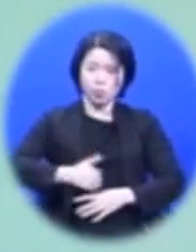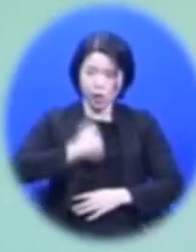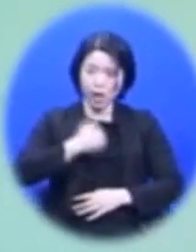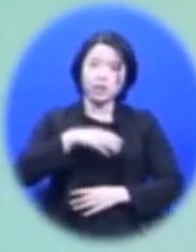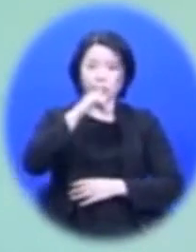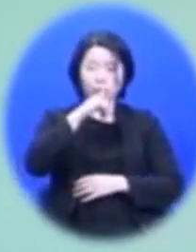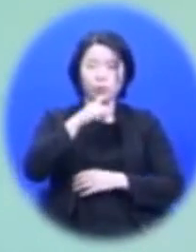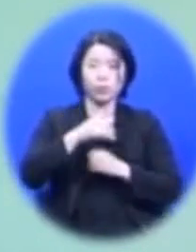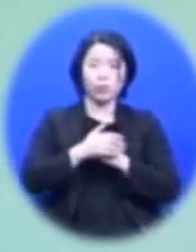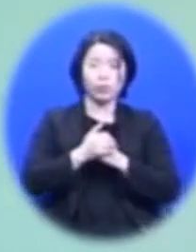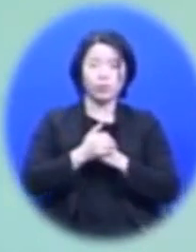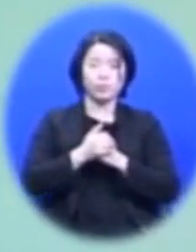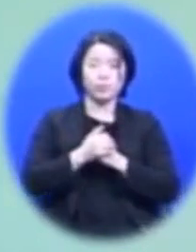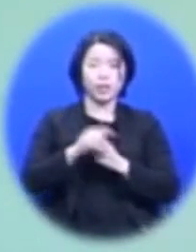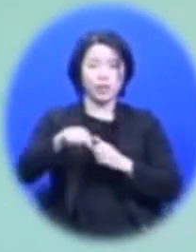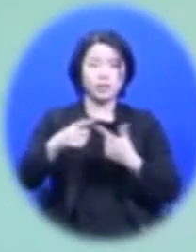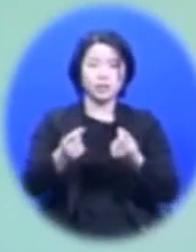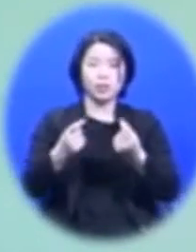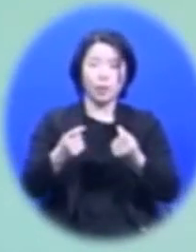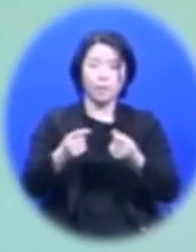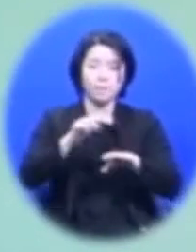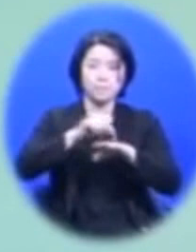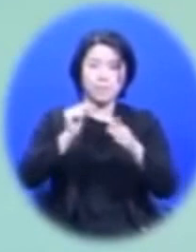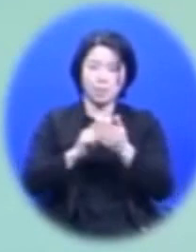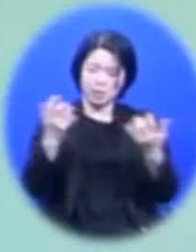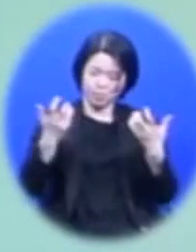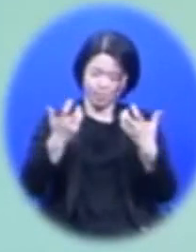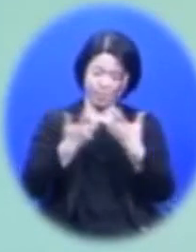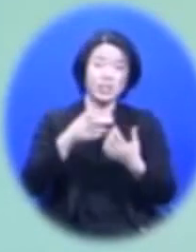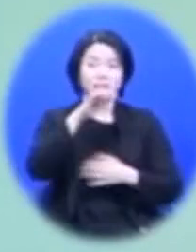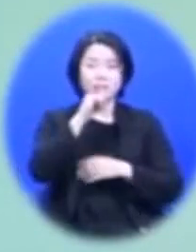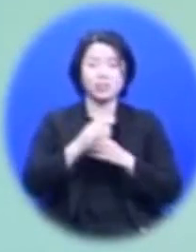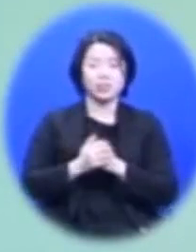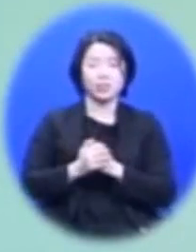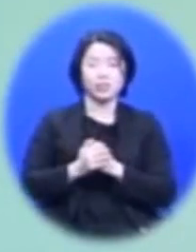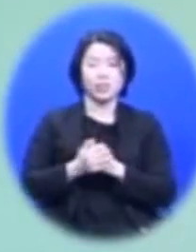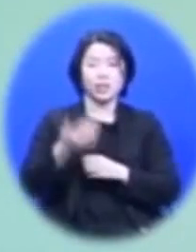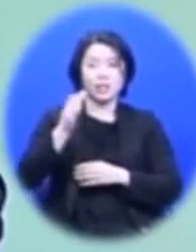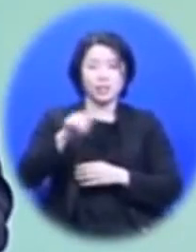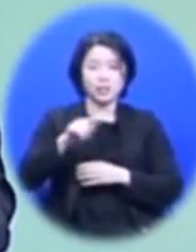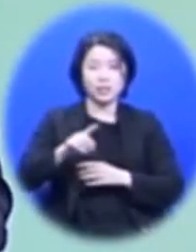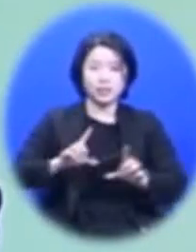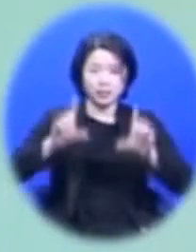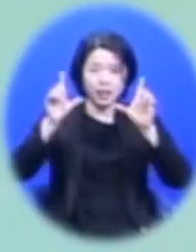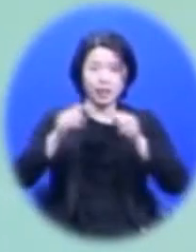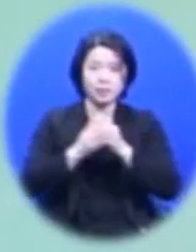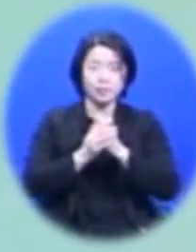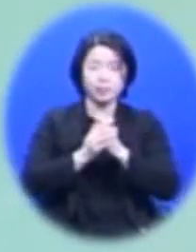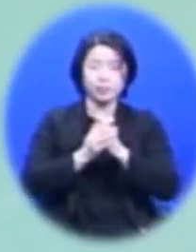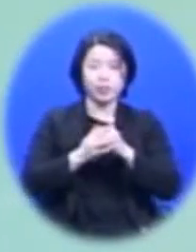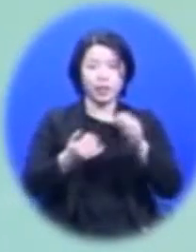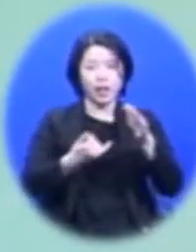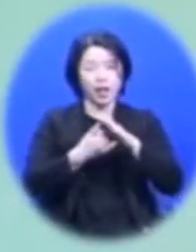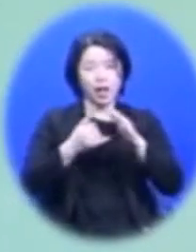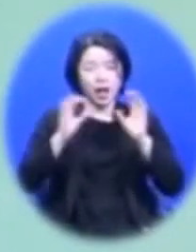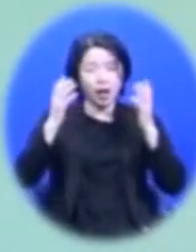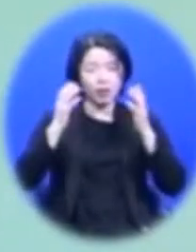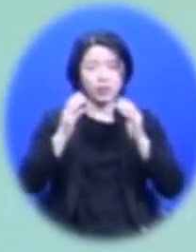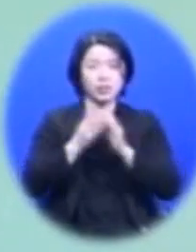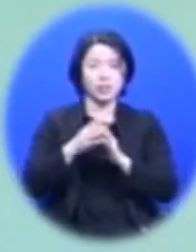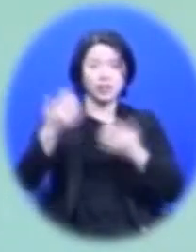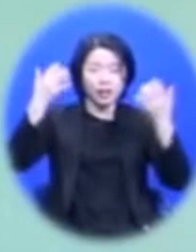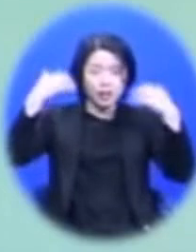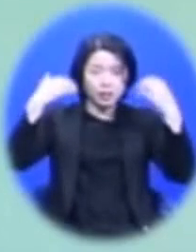내고 아주 뭐 그런 마음에 꽉 사로잡혀 있었습니다. 그날 어린이 여름 성경학교를